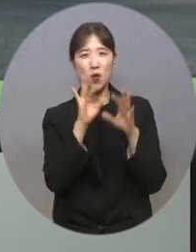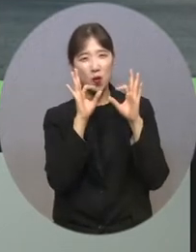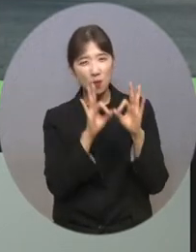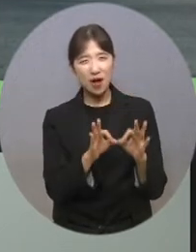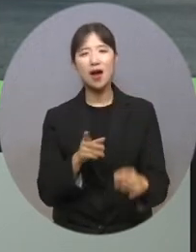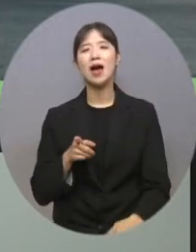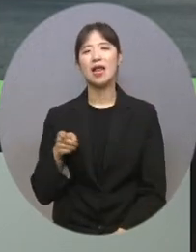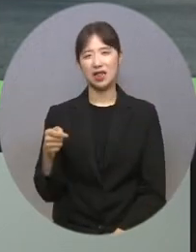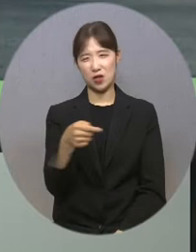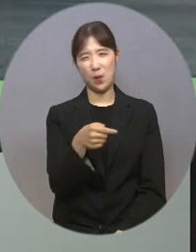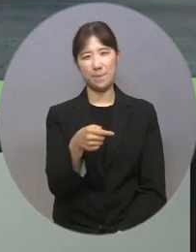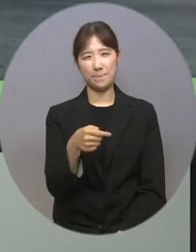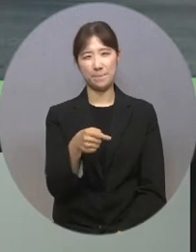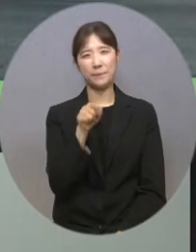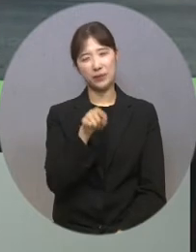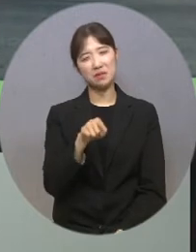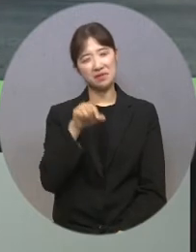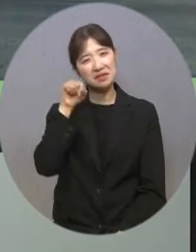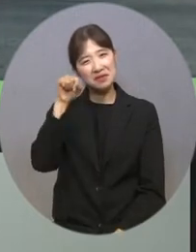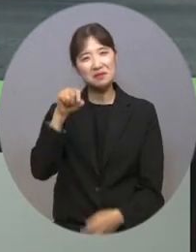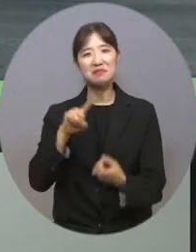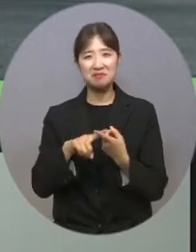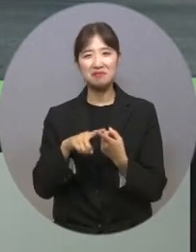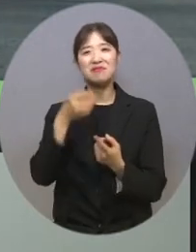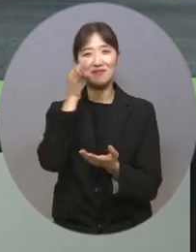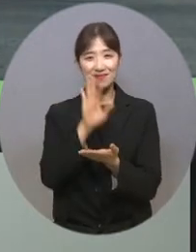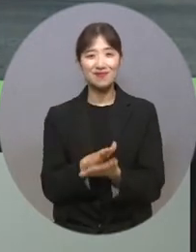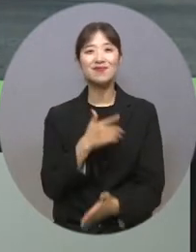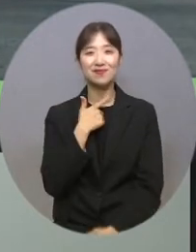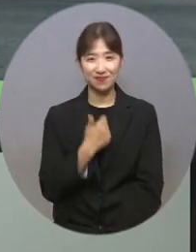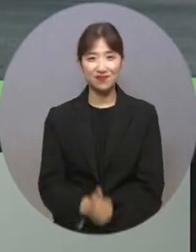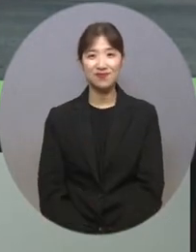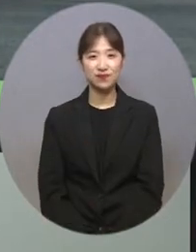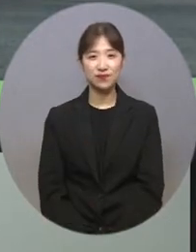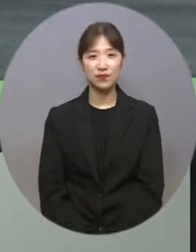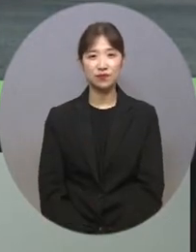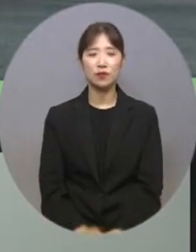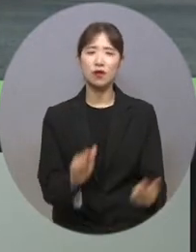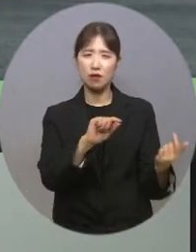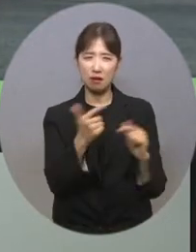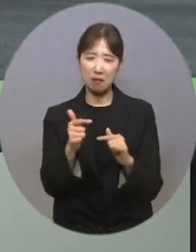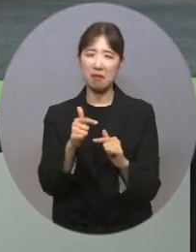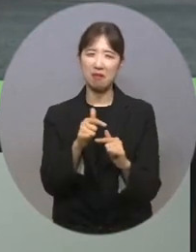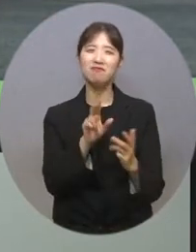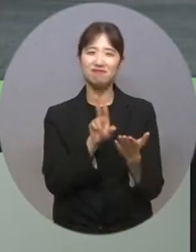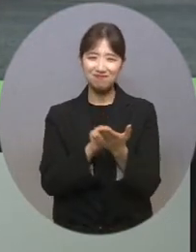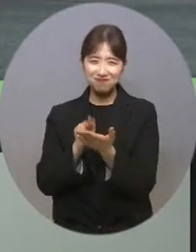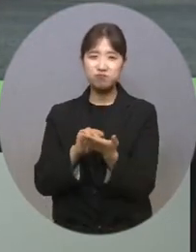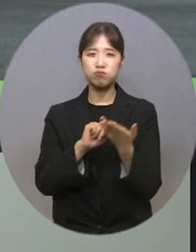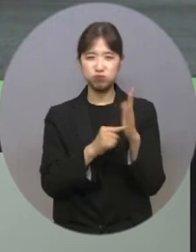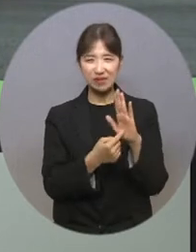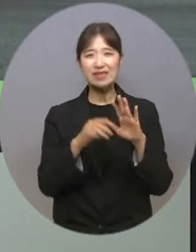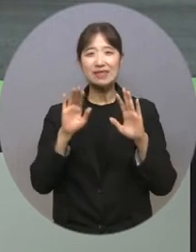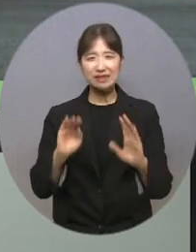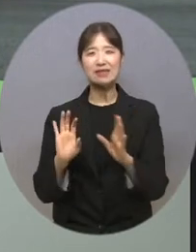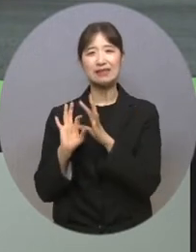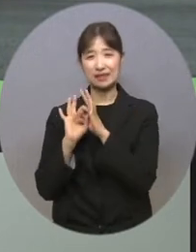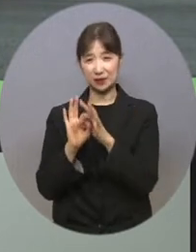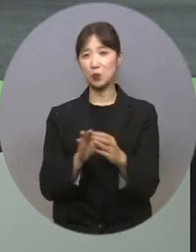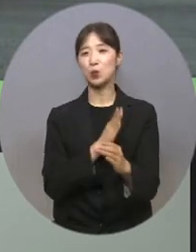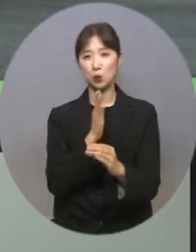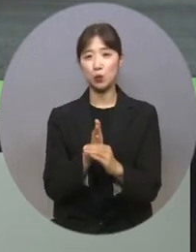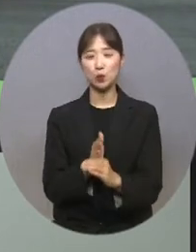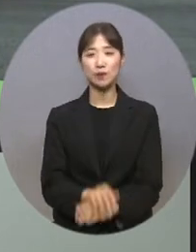간접적으로 어그 시위 에 대해서 보셨을텐데요 여러 이슈를 낳았고 또 계속 유지되고